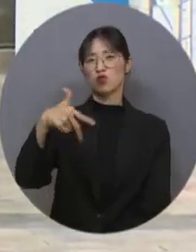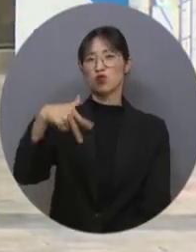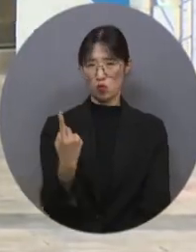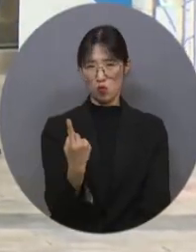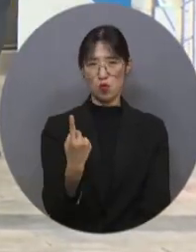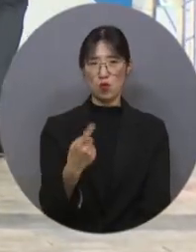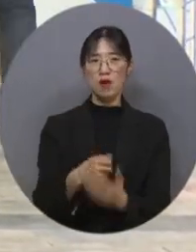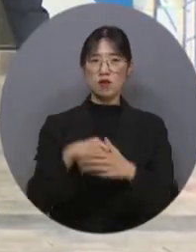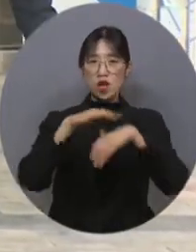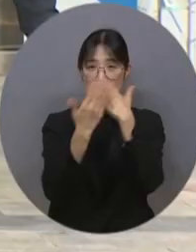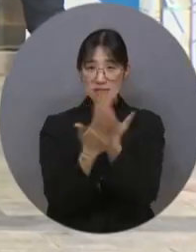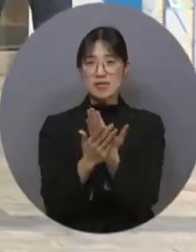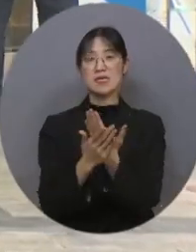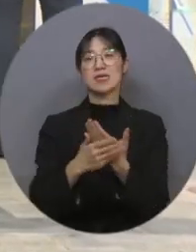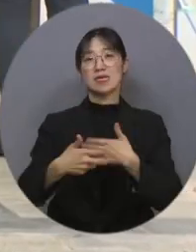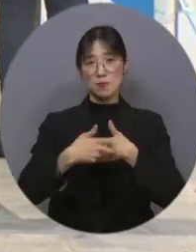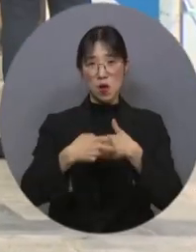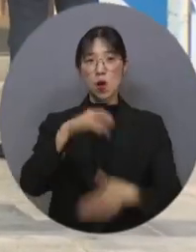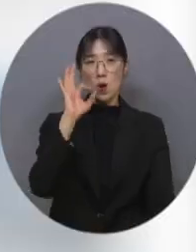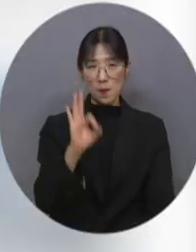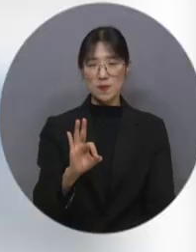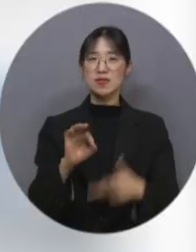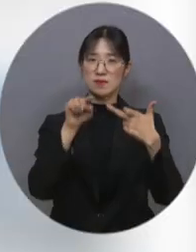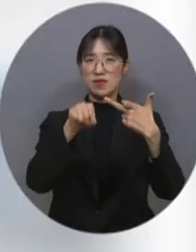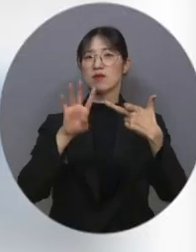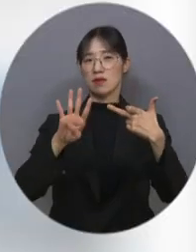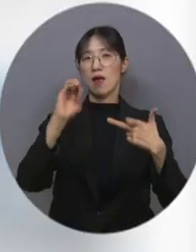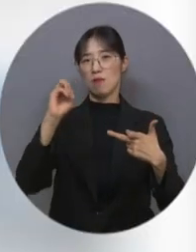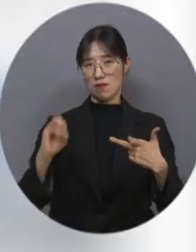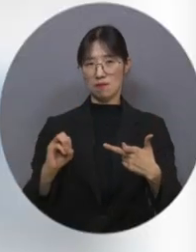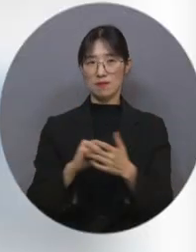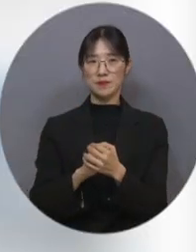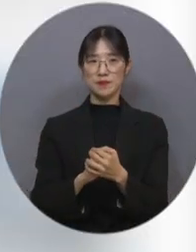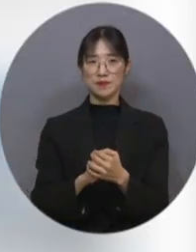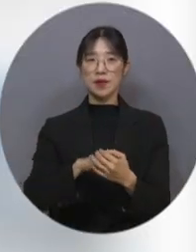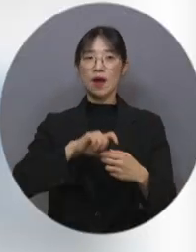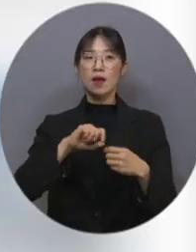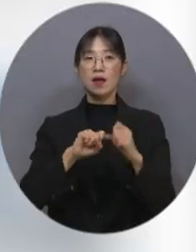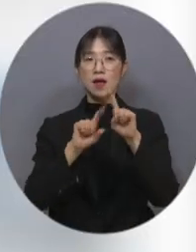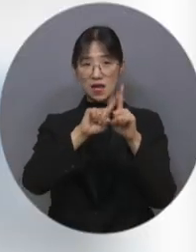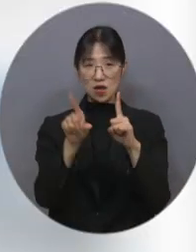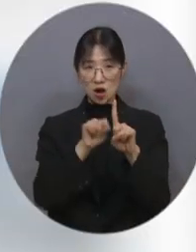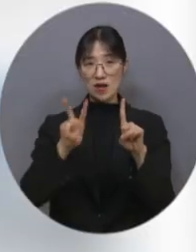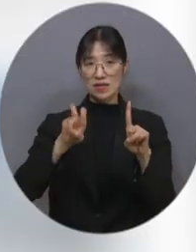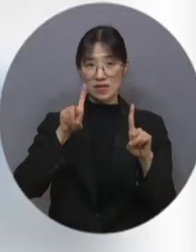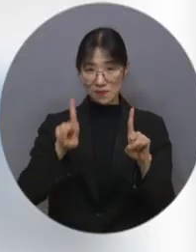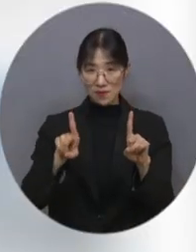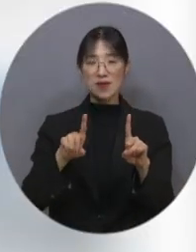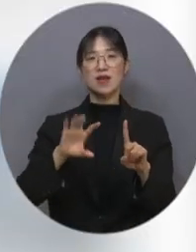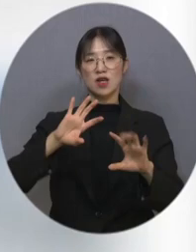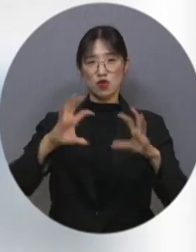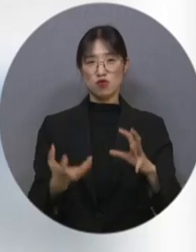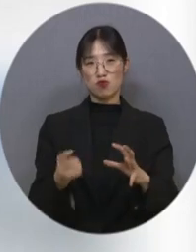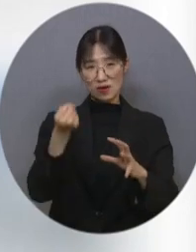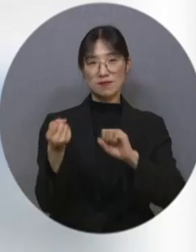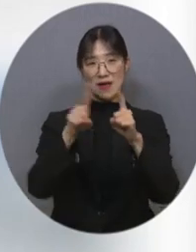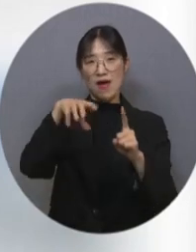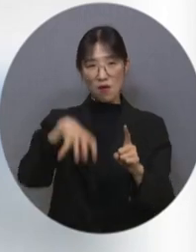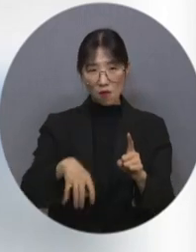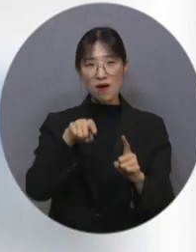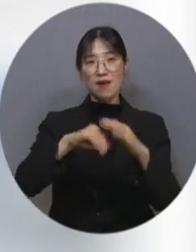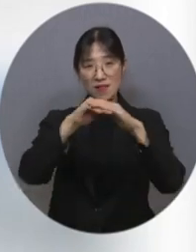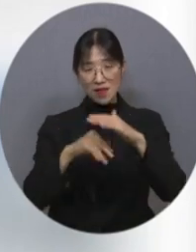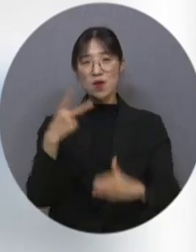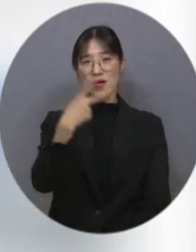17.4%를 지출하는 것으로 나타났습니다 지난달 21일 국립재활원은 해당 내용이 담긴